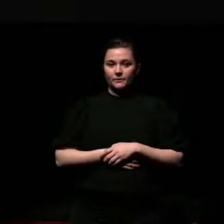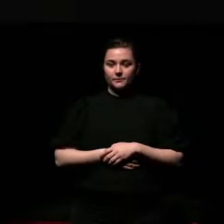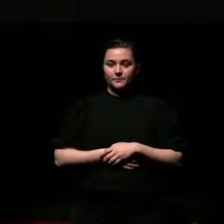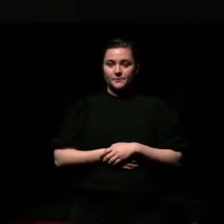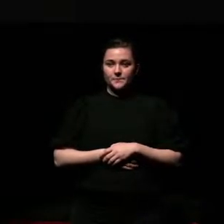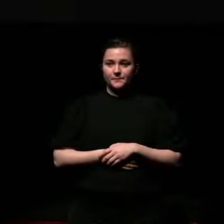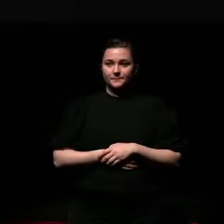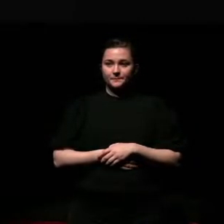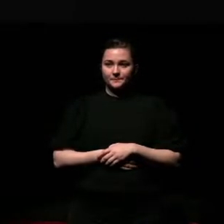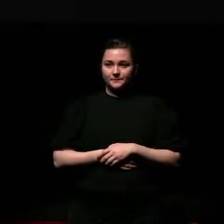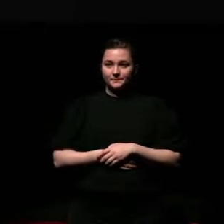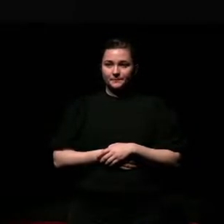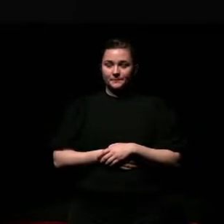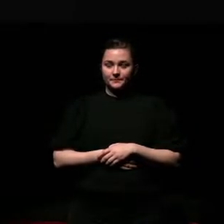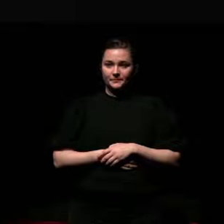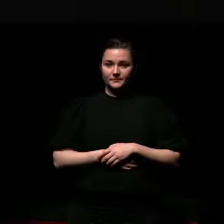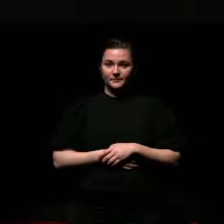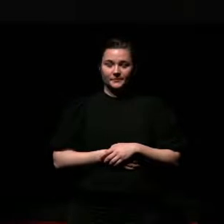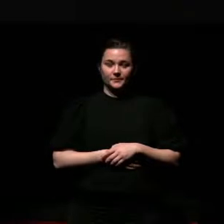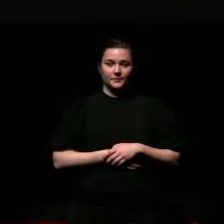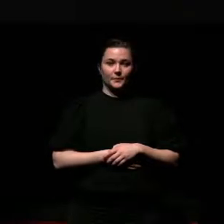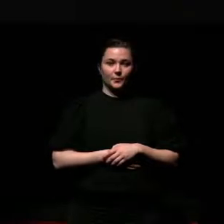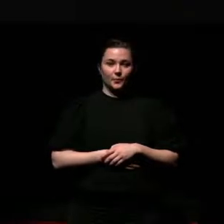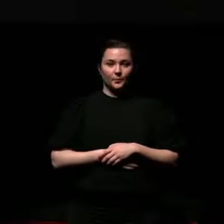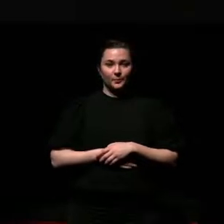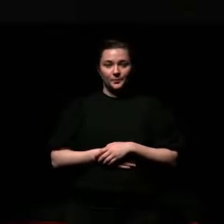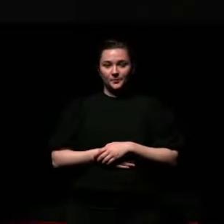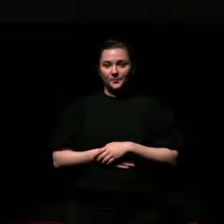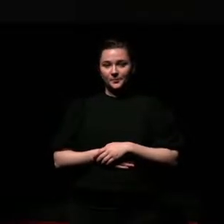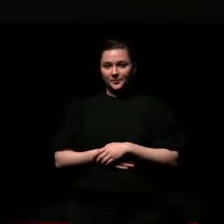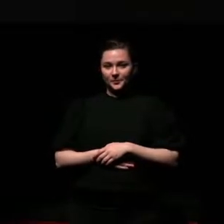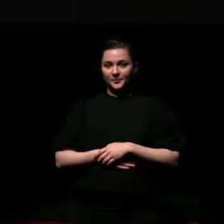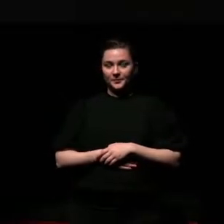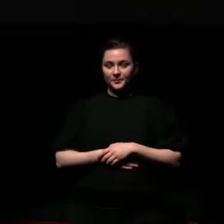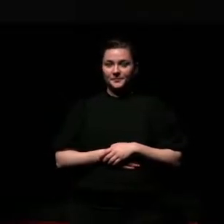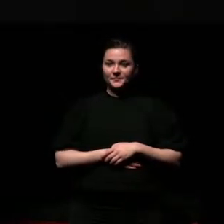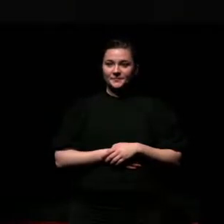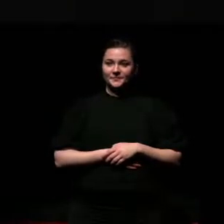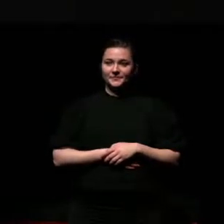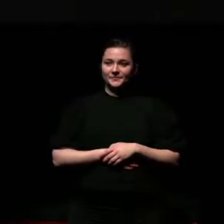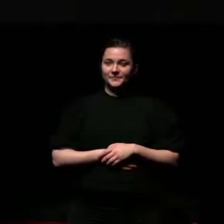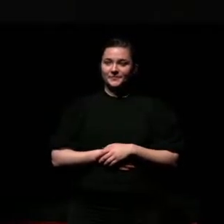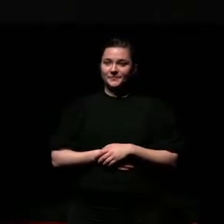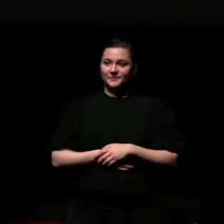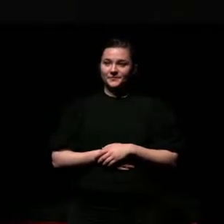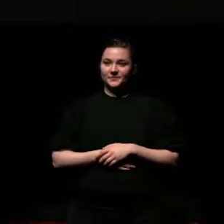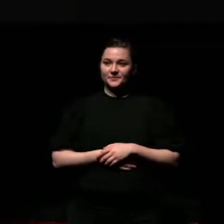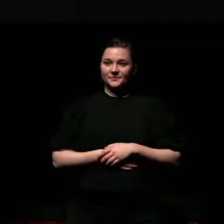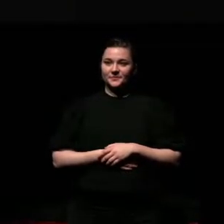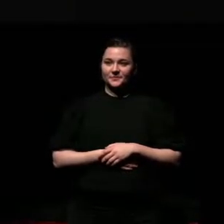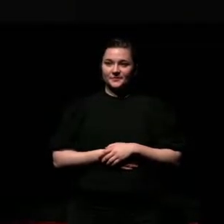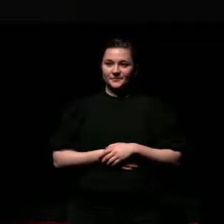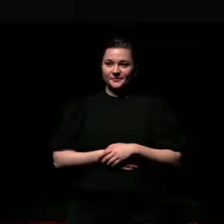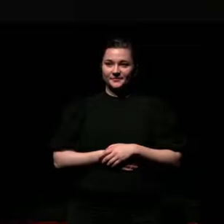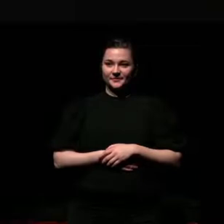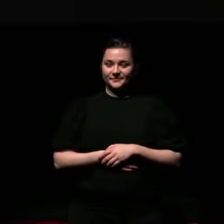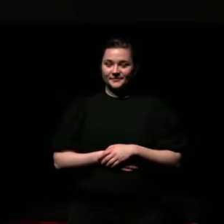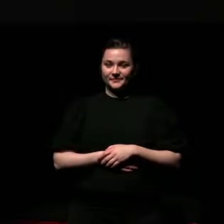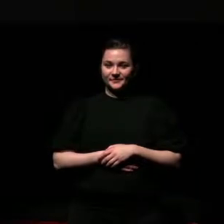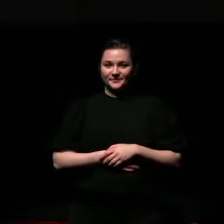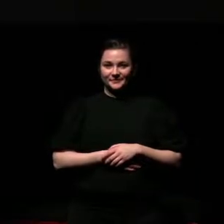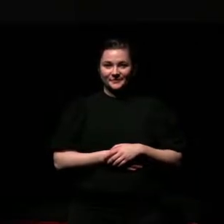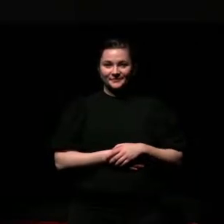det all ærnoms. Er her alle min edrømme isat, milde de filmer, sånn er nefter inn, det er høy